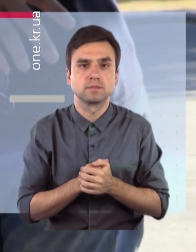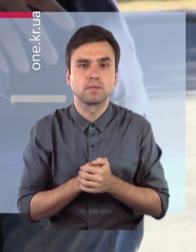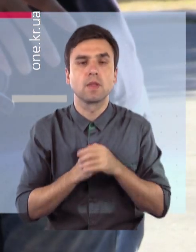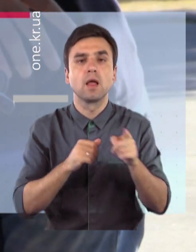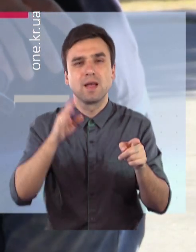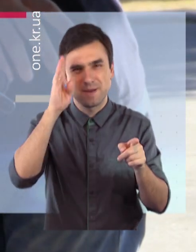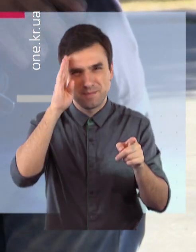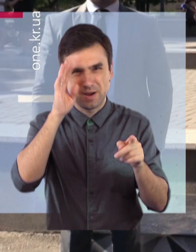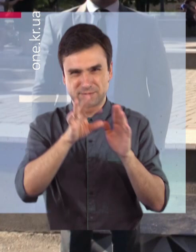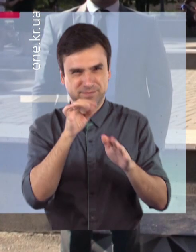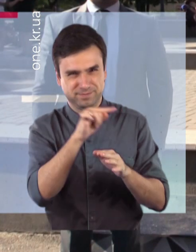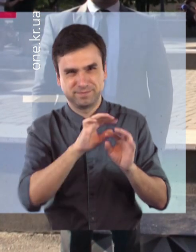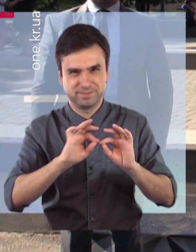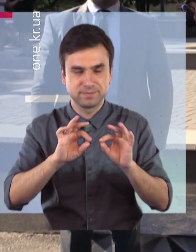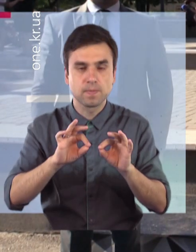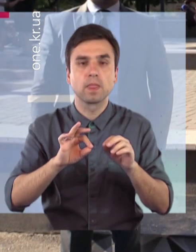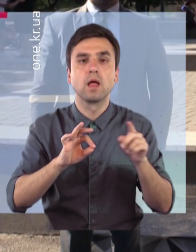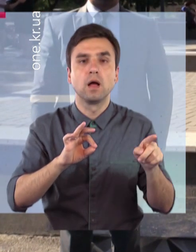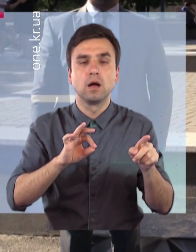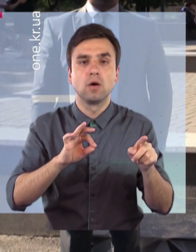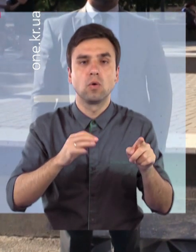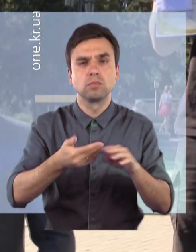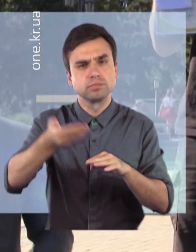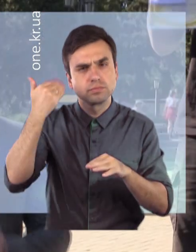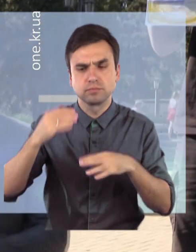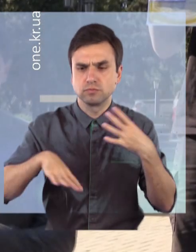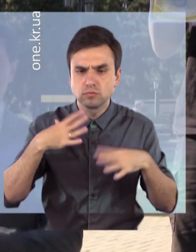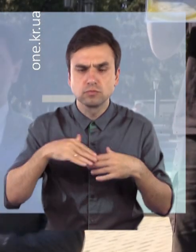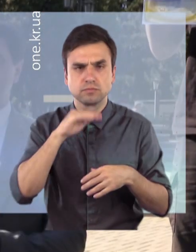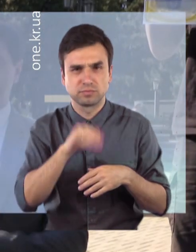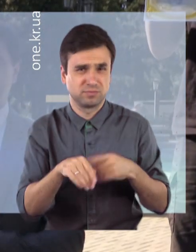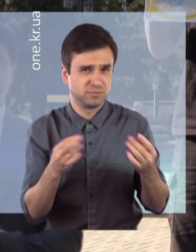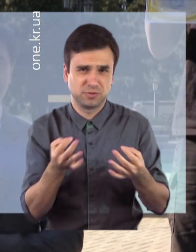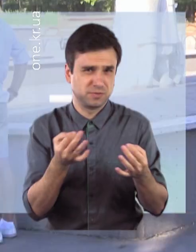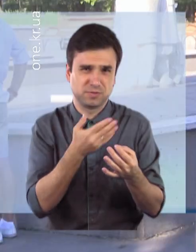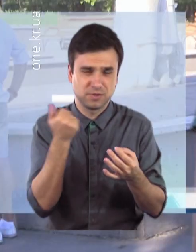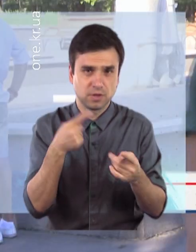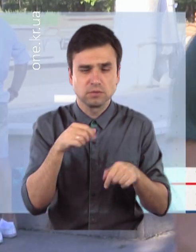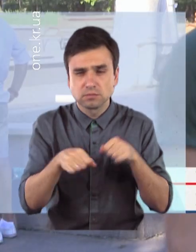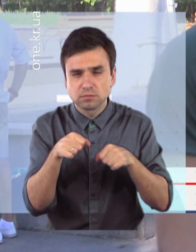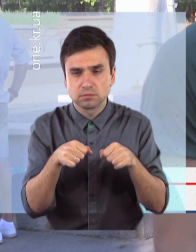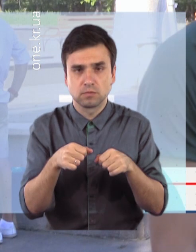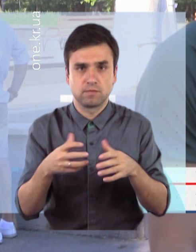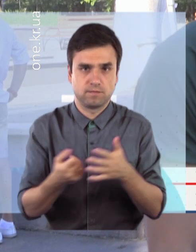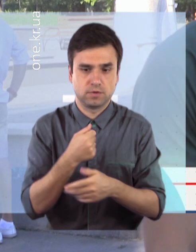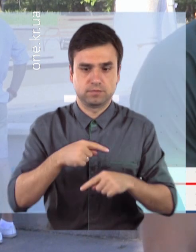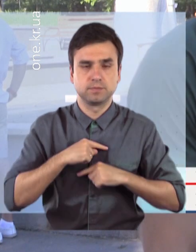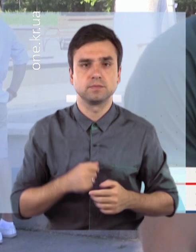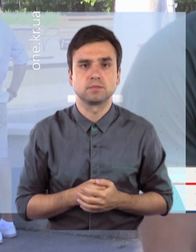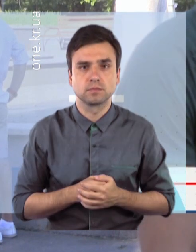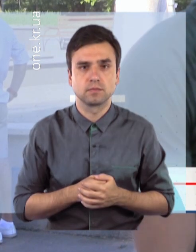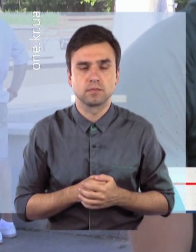бере участь вже не вперше. Перемогою задоволений та впевнений, що першість виборів заслужено. Нужно було посоревноваться